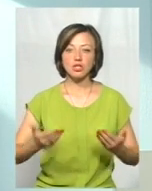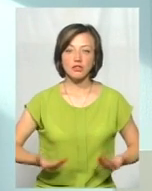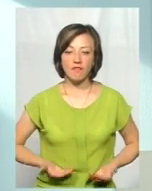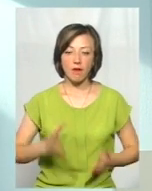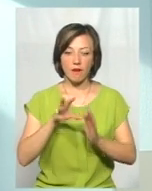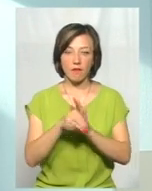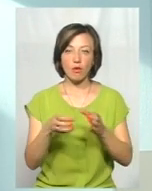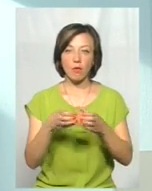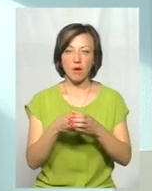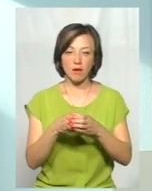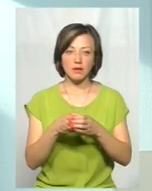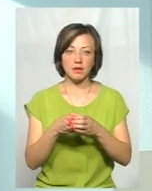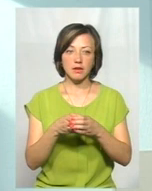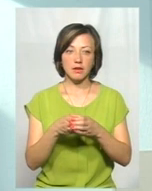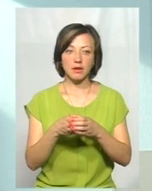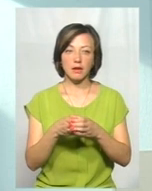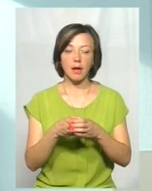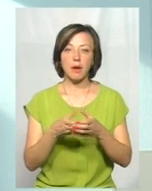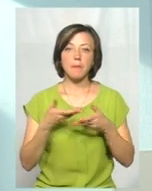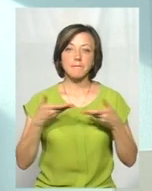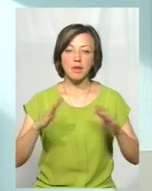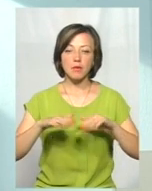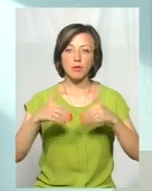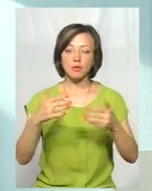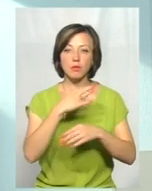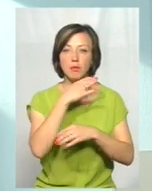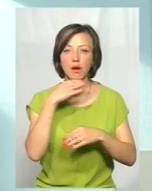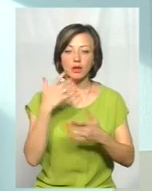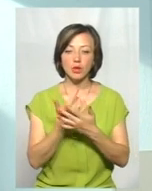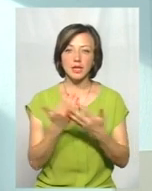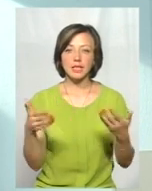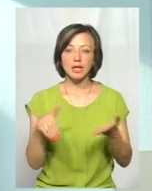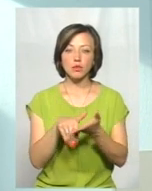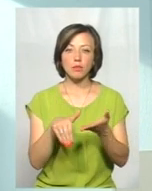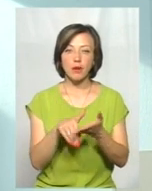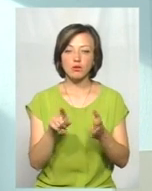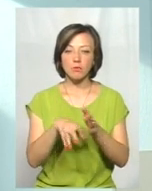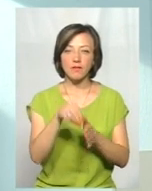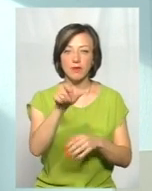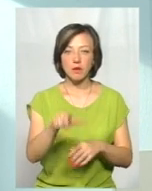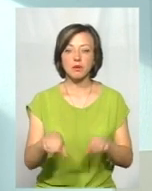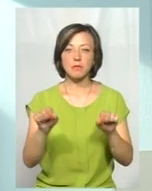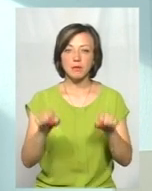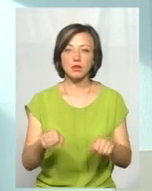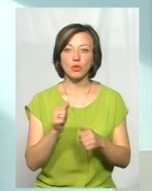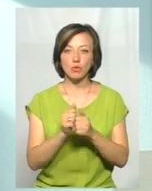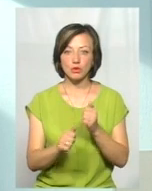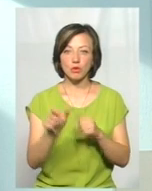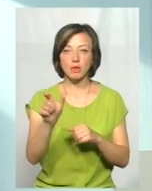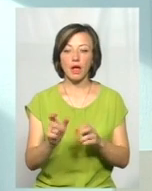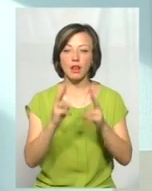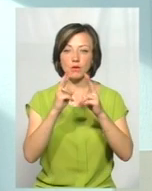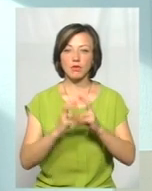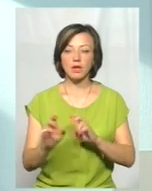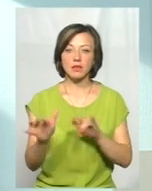громаді. Опора взагалі пропонує дуже багато різних інструментів для того, щоб виборець міг, кожен громадянин,